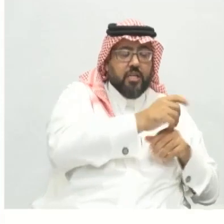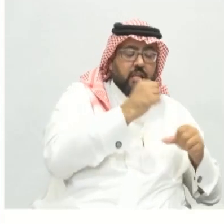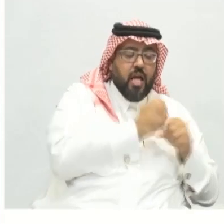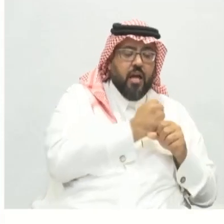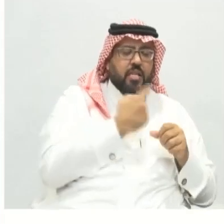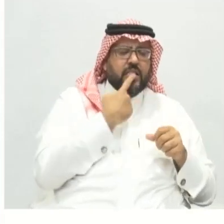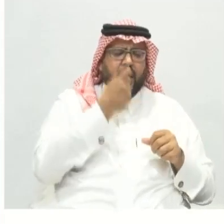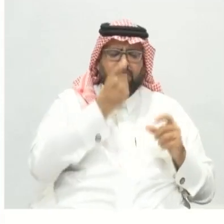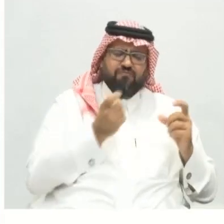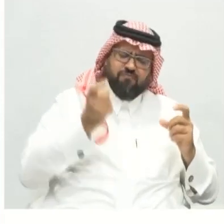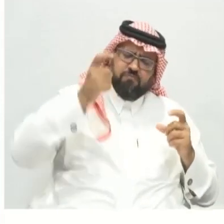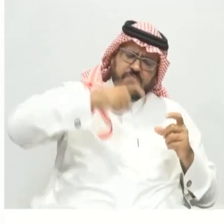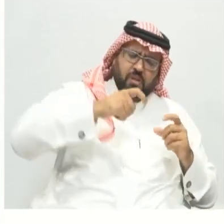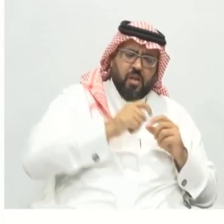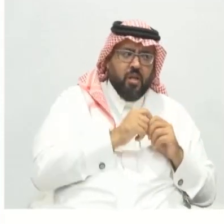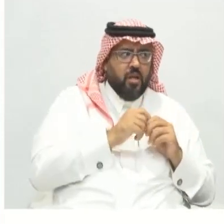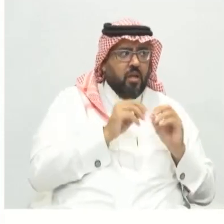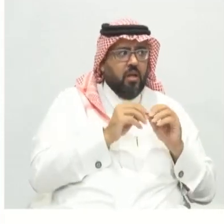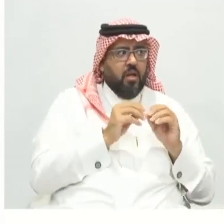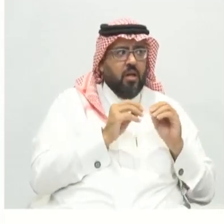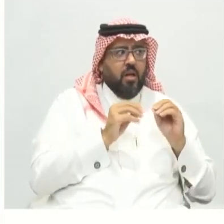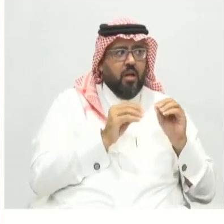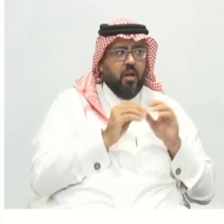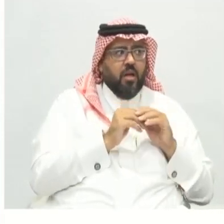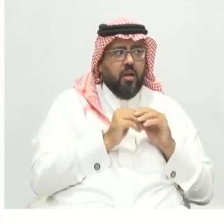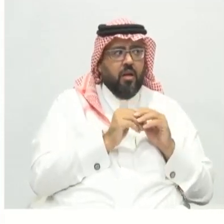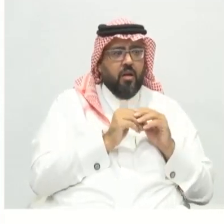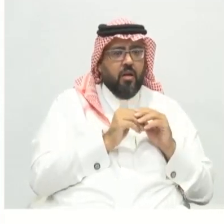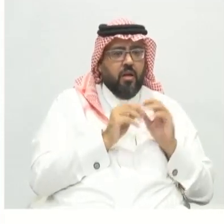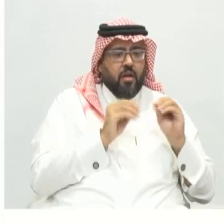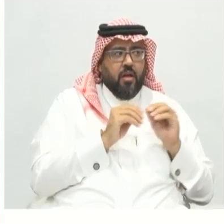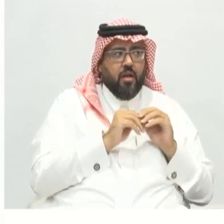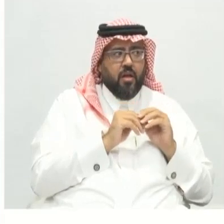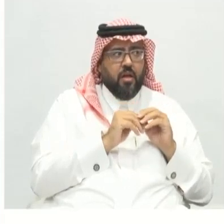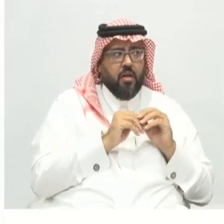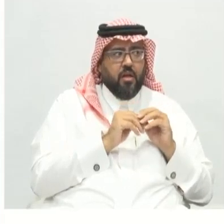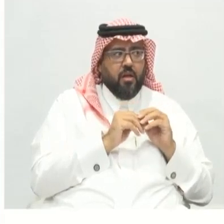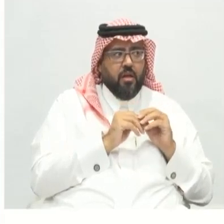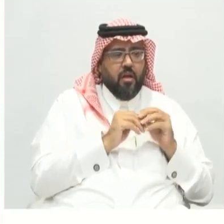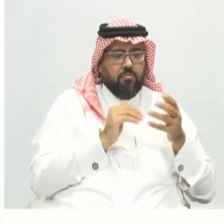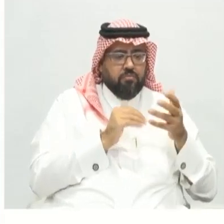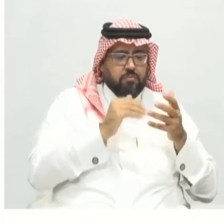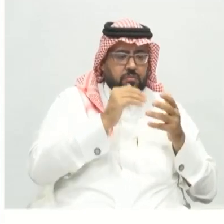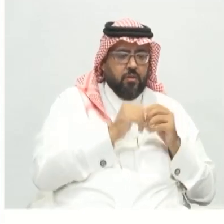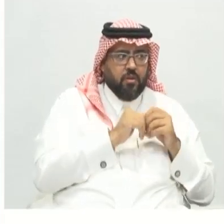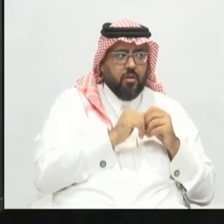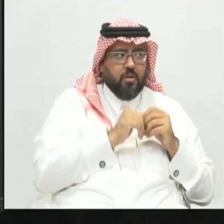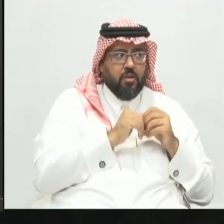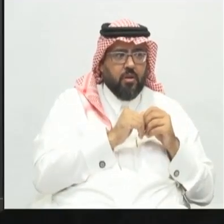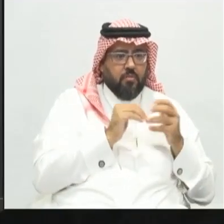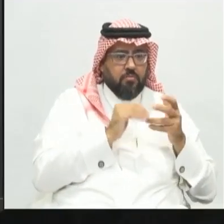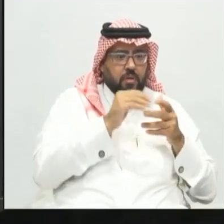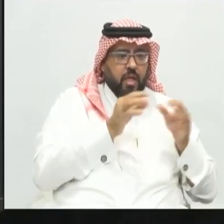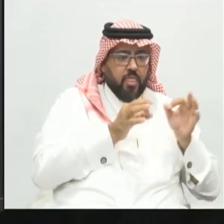الصعوبات والتقليل من احتمالات الفشل اذا في في مرحله في مرحله من